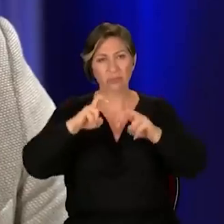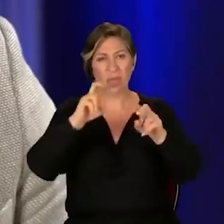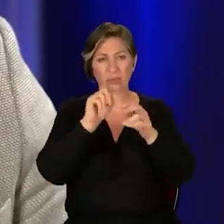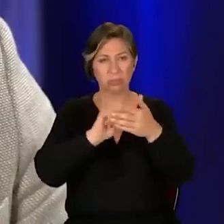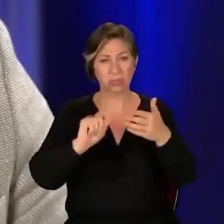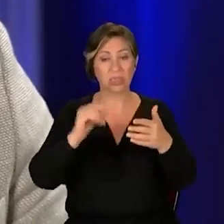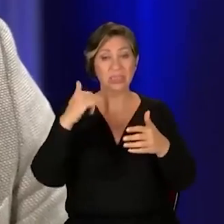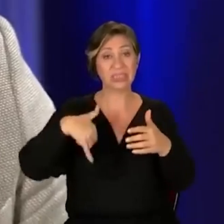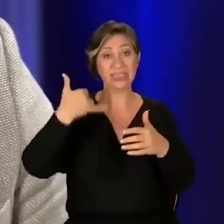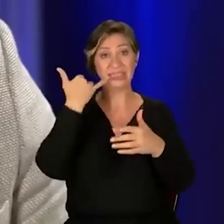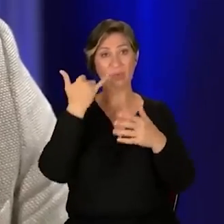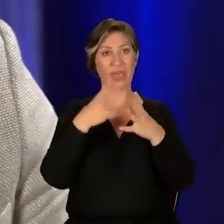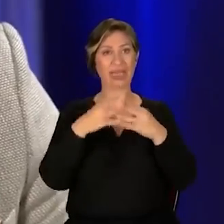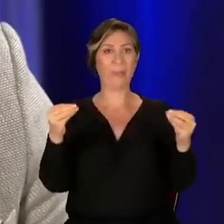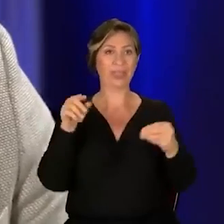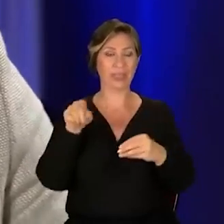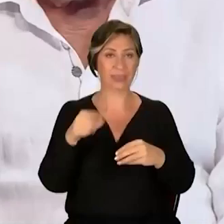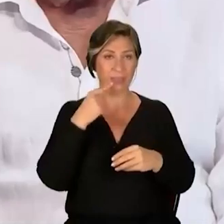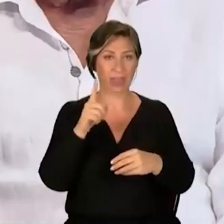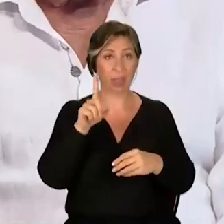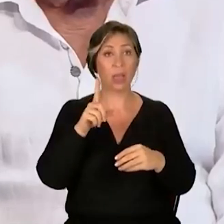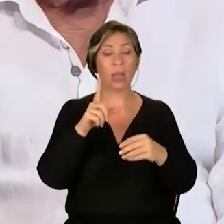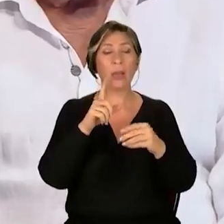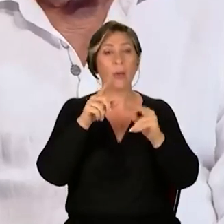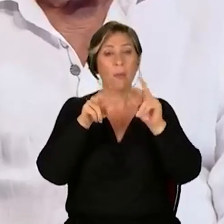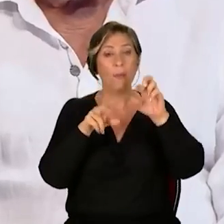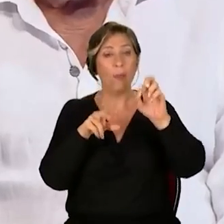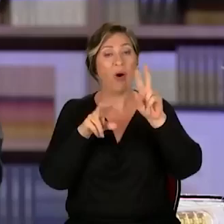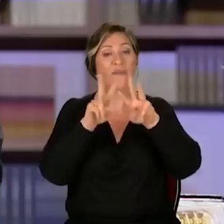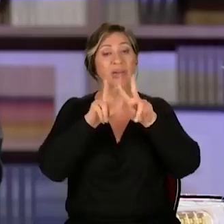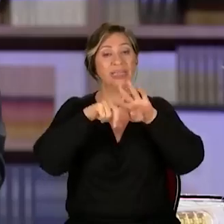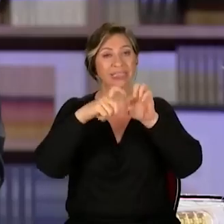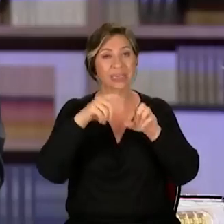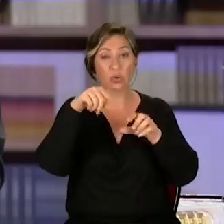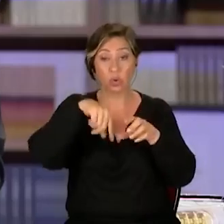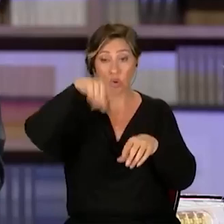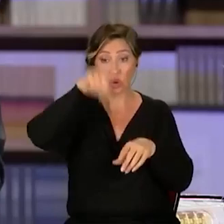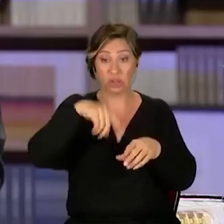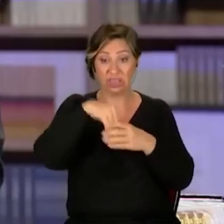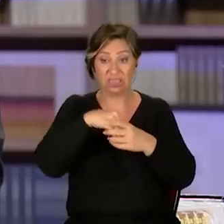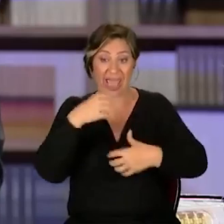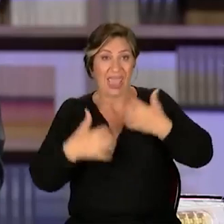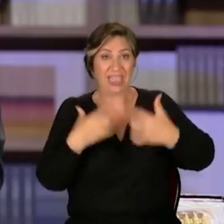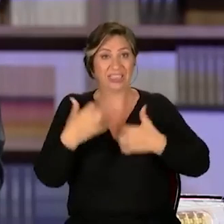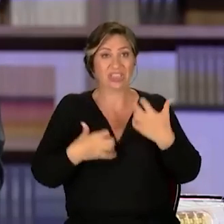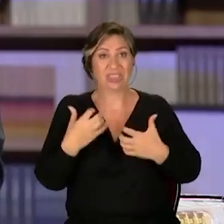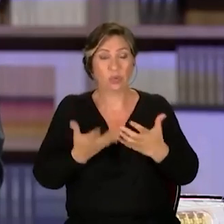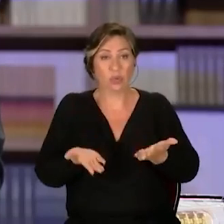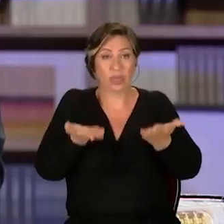telefonunun kaybettirdikleri demek tabii. lazım buna. Power napping kavramı gün içinde enerjiyi yükseltmek için kısa bir